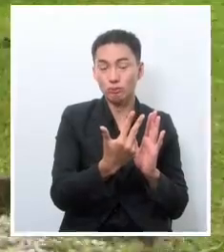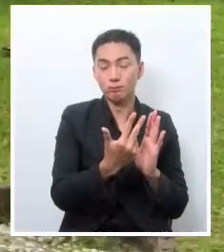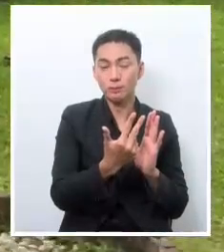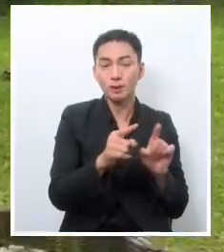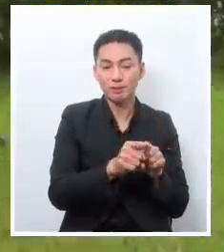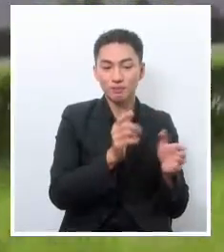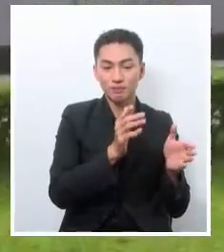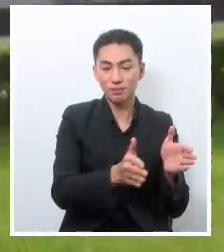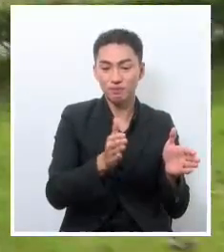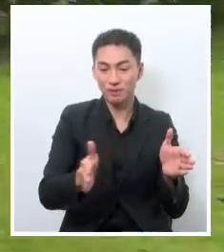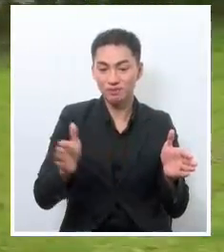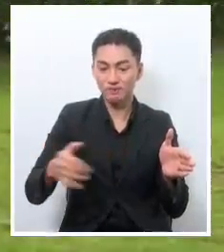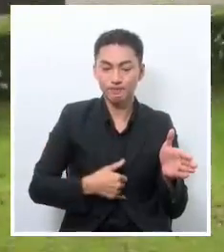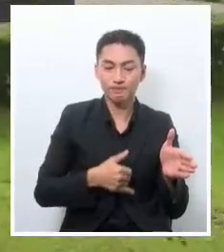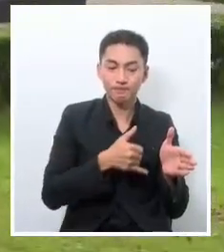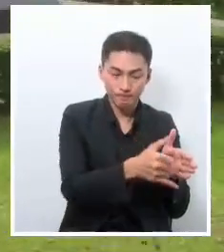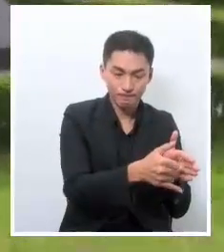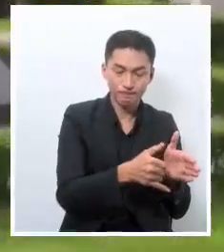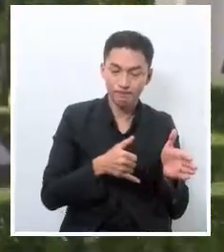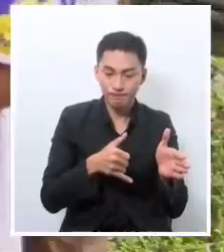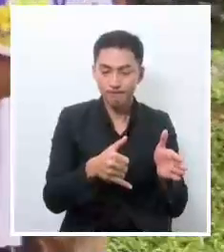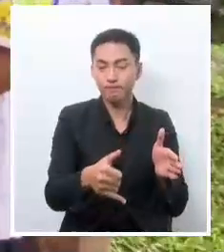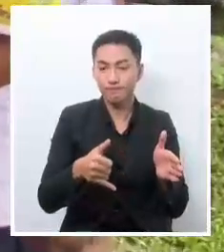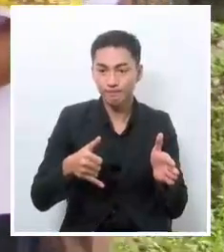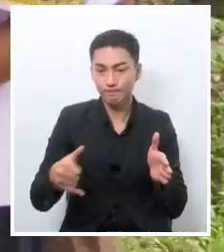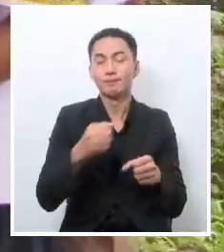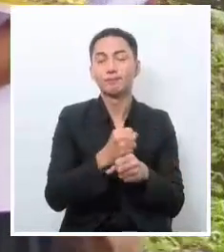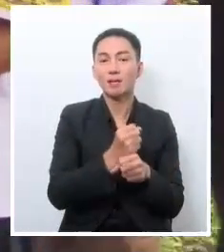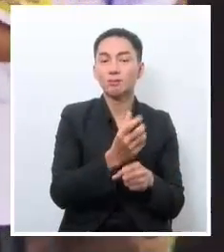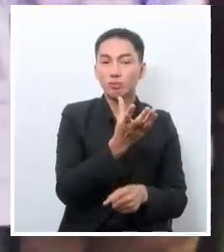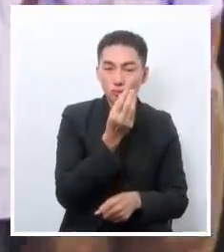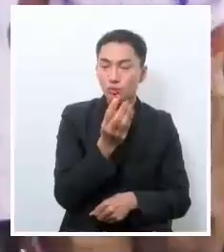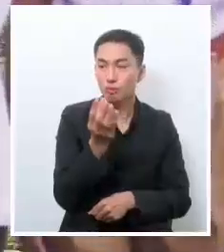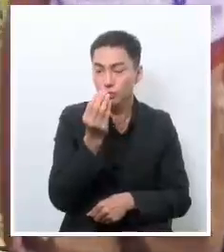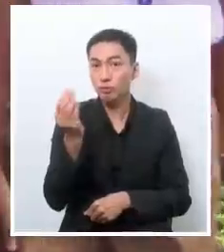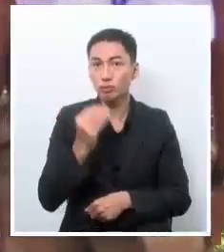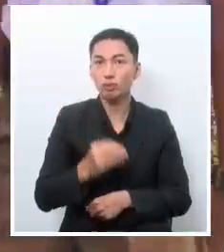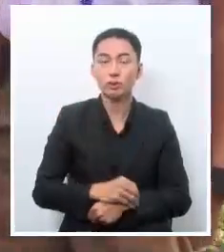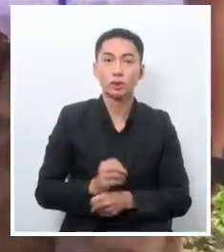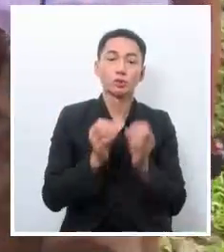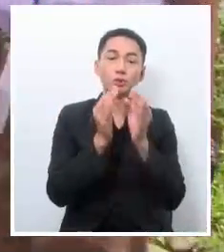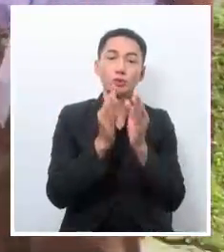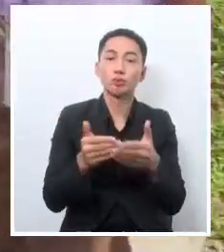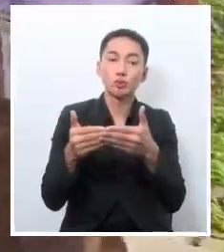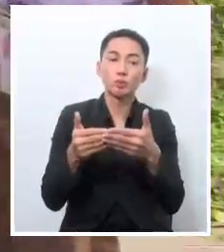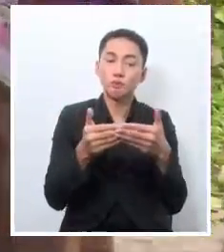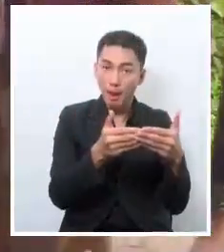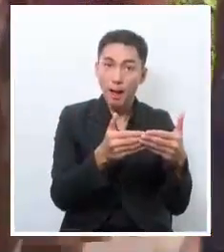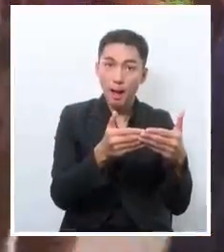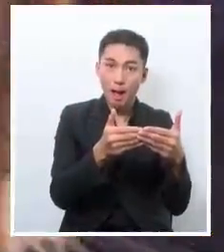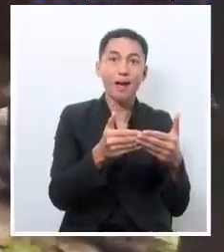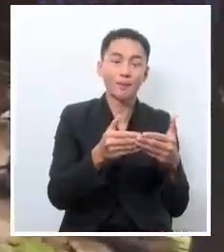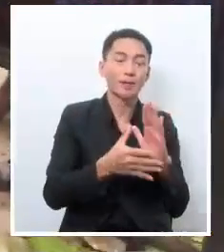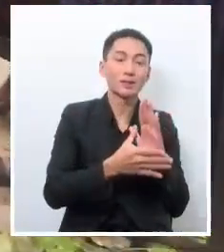ฐานดำเนินกิจกรรมโดยใช้สถานที่แนี้ในการดำเนินกิจกรรมนะคะก็จะมีให้คุณครูร่วมกันนะคะกับสภานัก